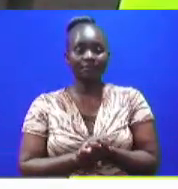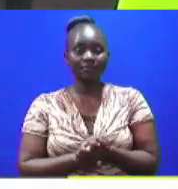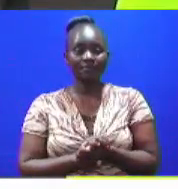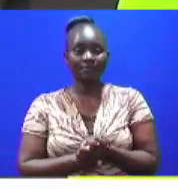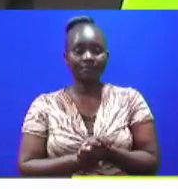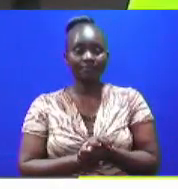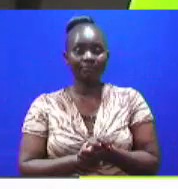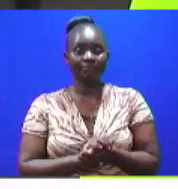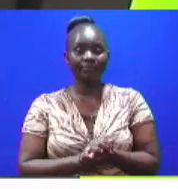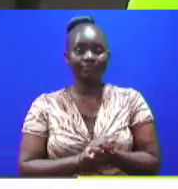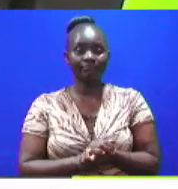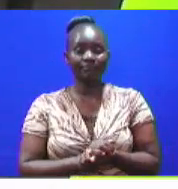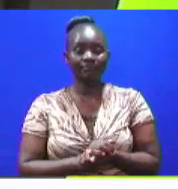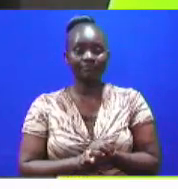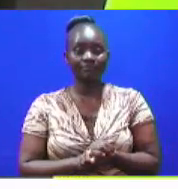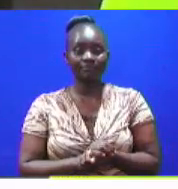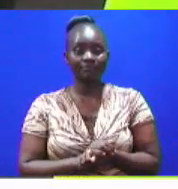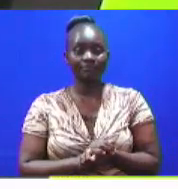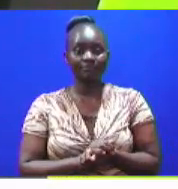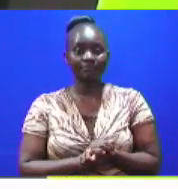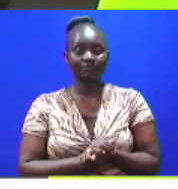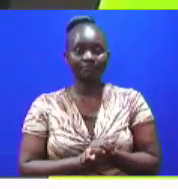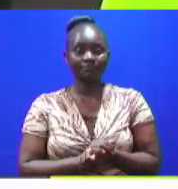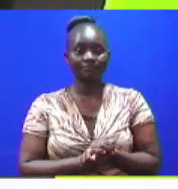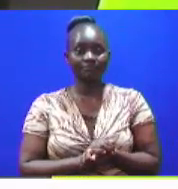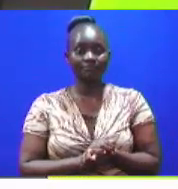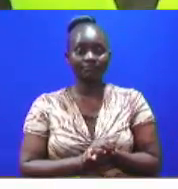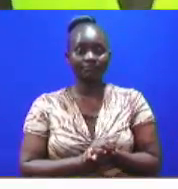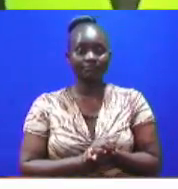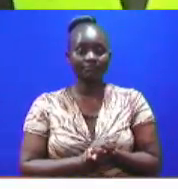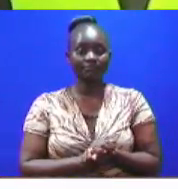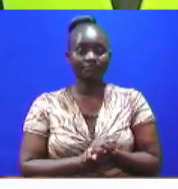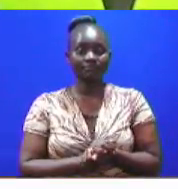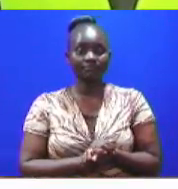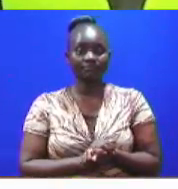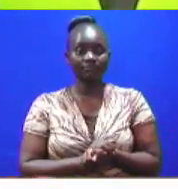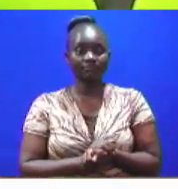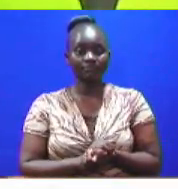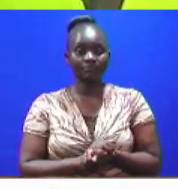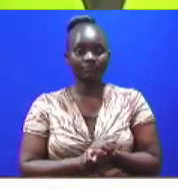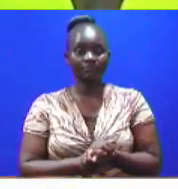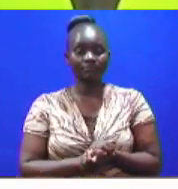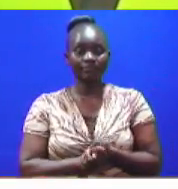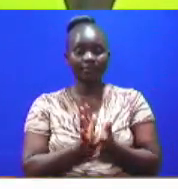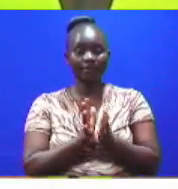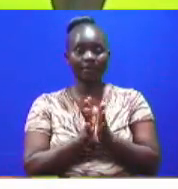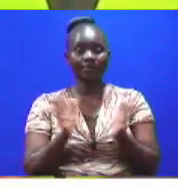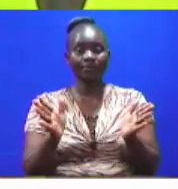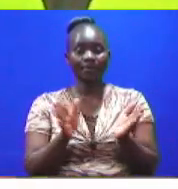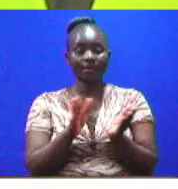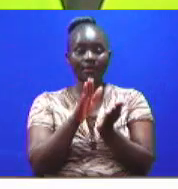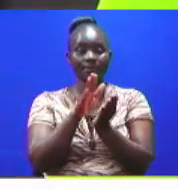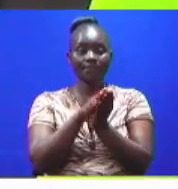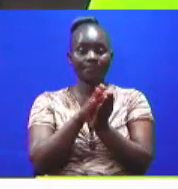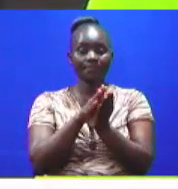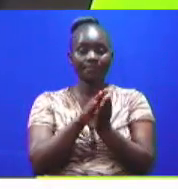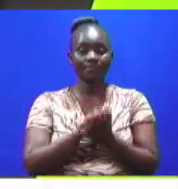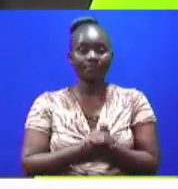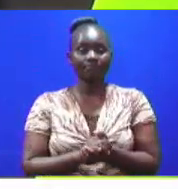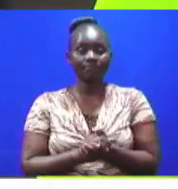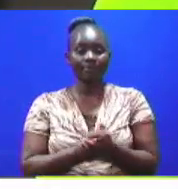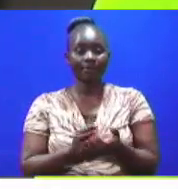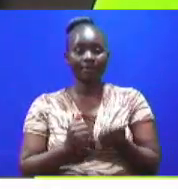stage. Na andelende Nawa kurawa nawa ngaini na arole nga baiwa ila account. Na intu muna wala ito taito kwa